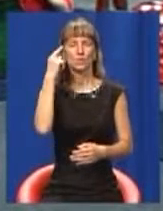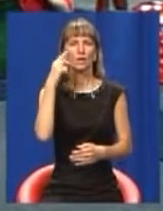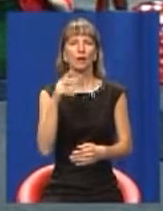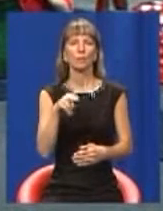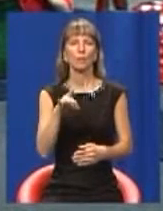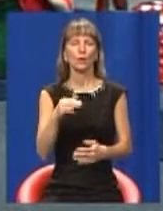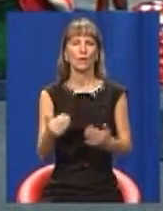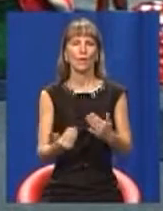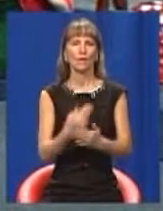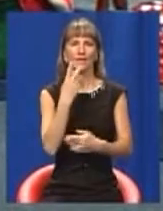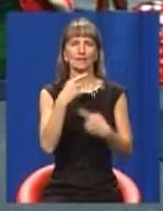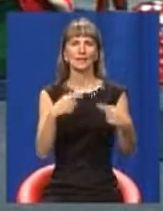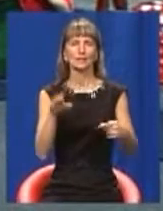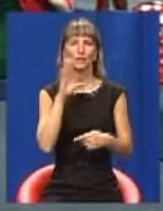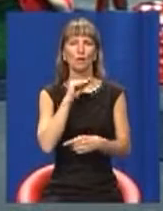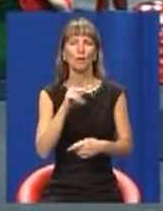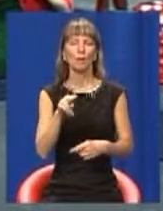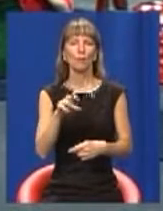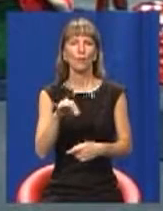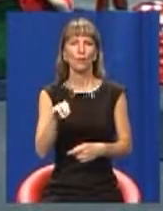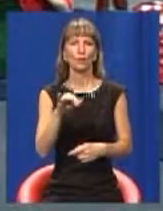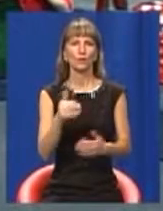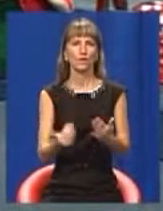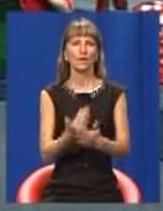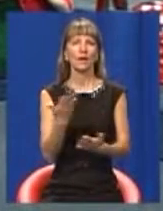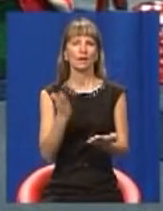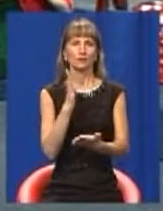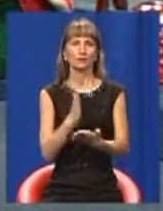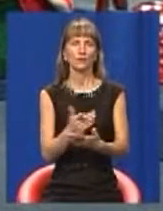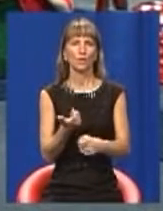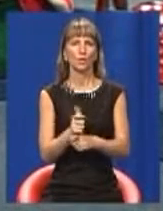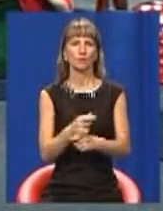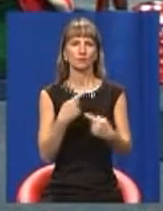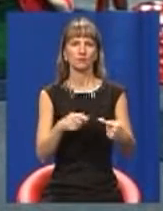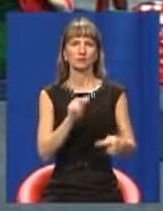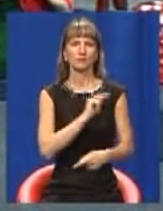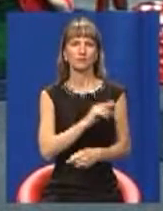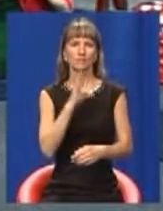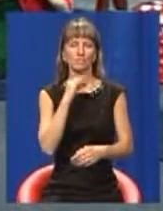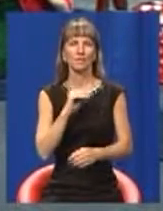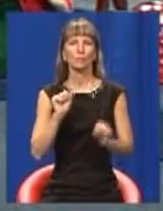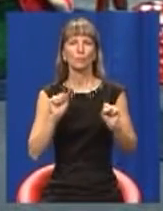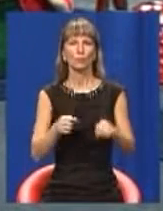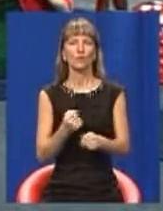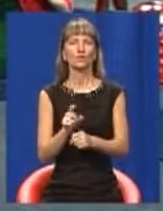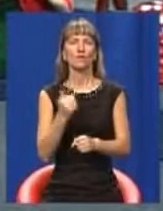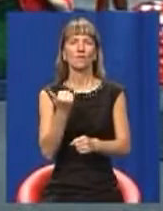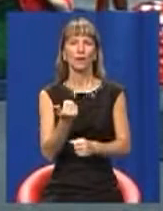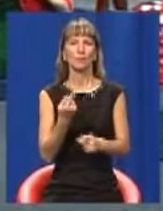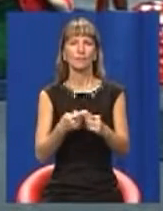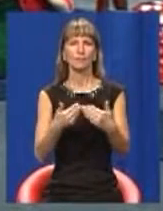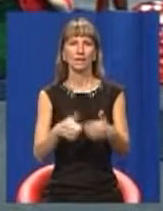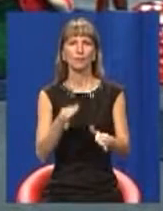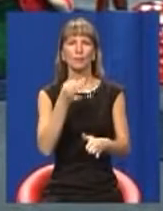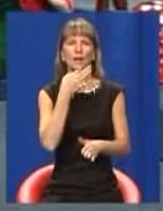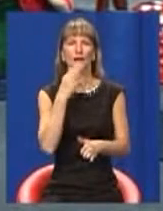новий вид собаки, про нову породу, точніше, яка також виявилась дуже функціональною. Тому будемо сподіватися, що вам цей випуск сподобався, і